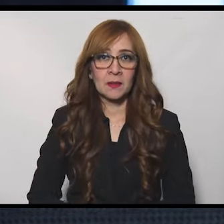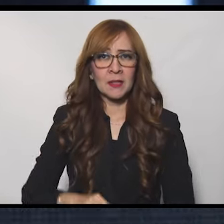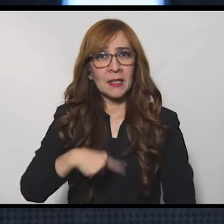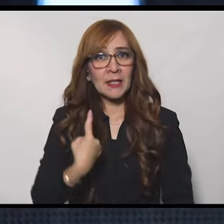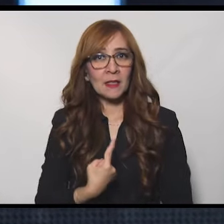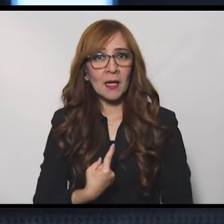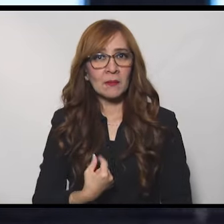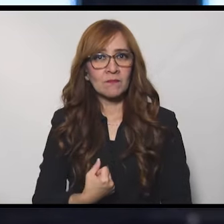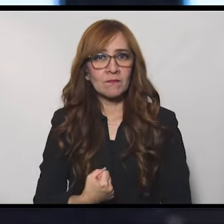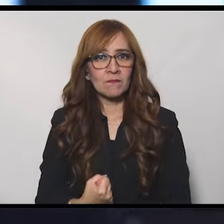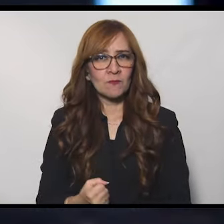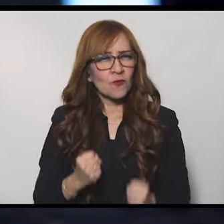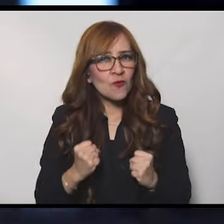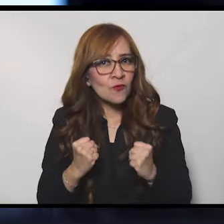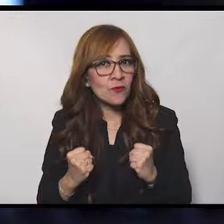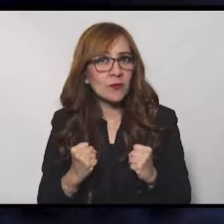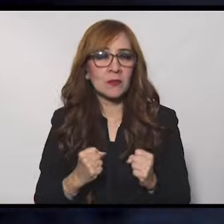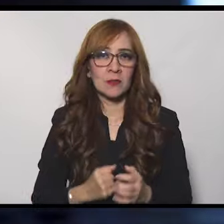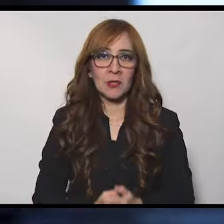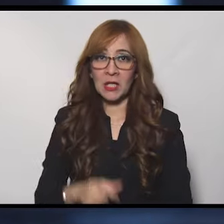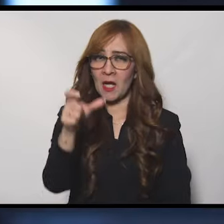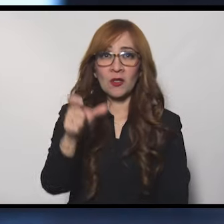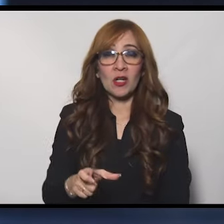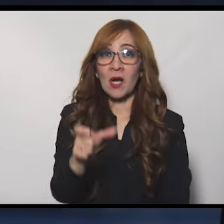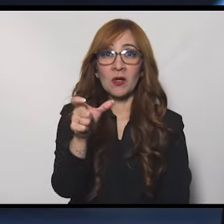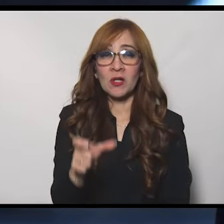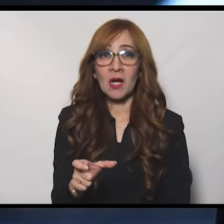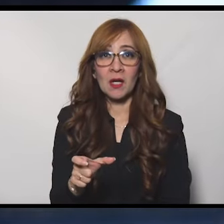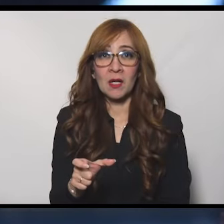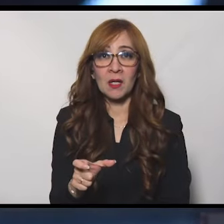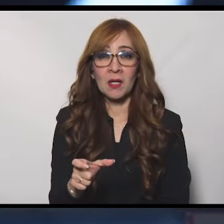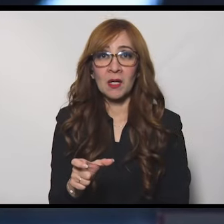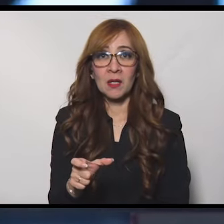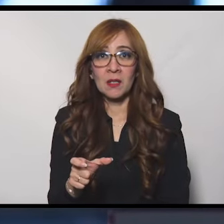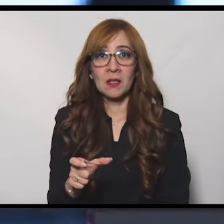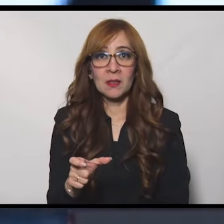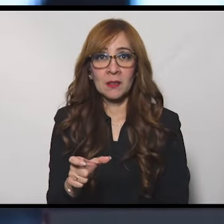kita greget dengan orang-orang yang, wah,